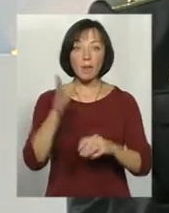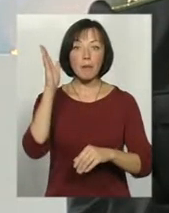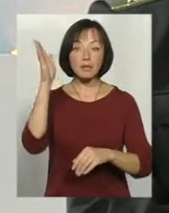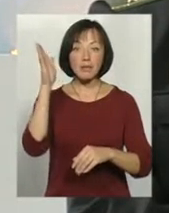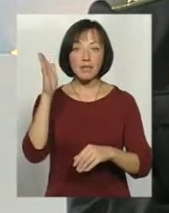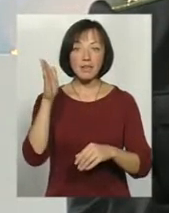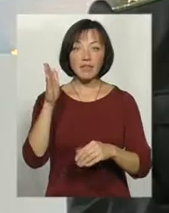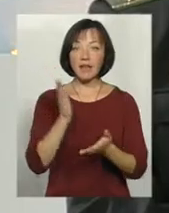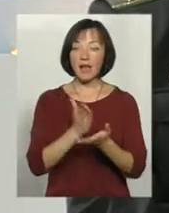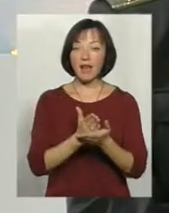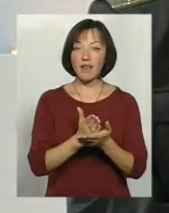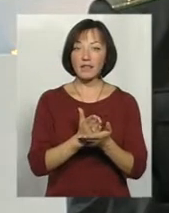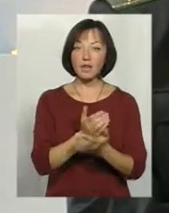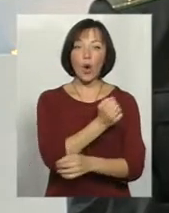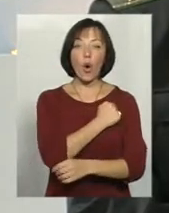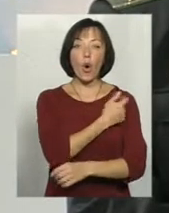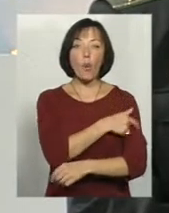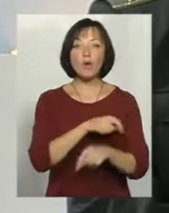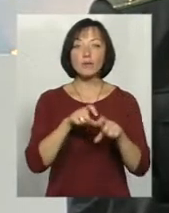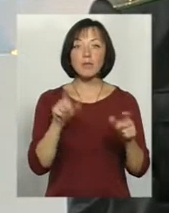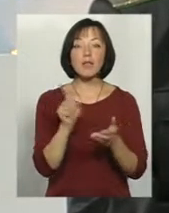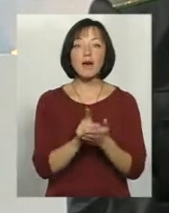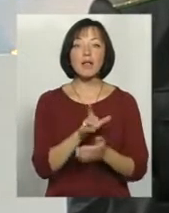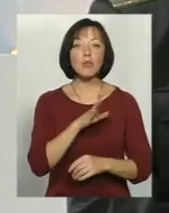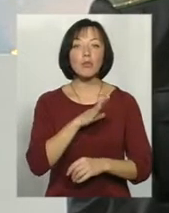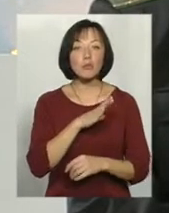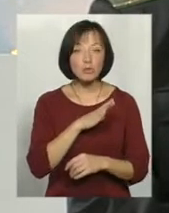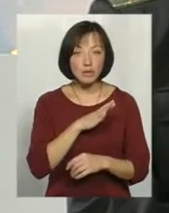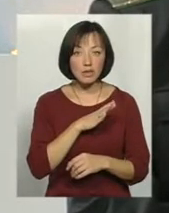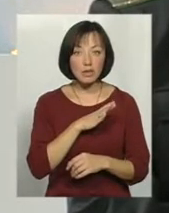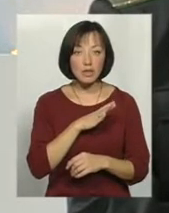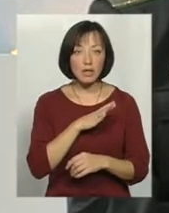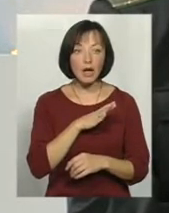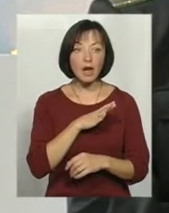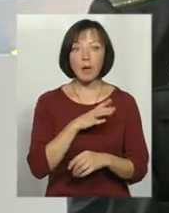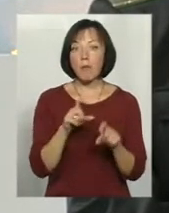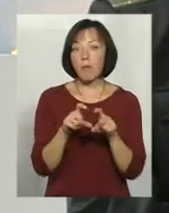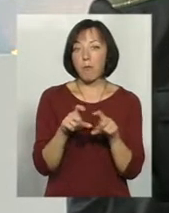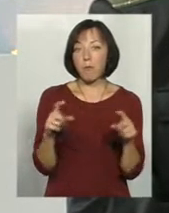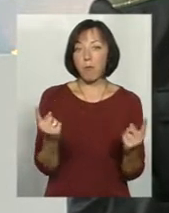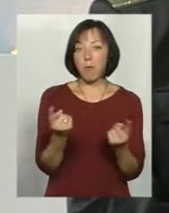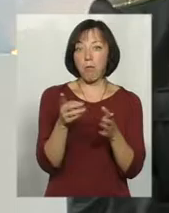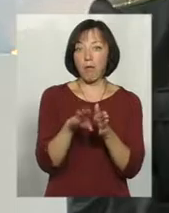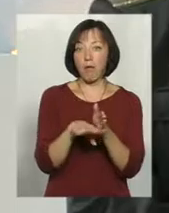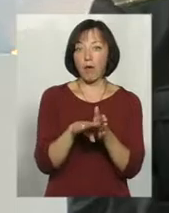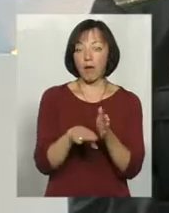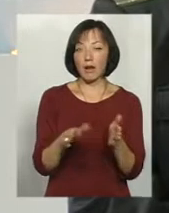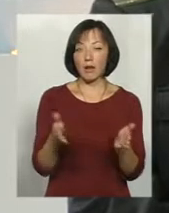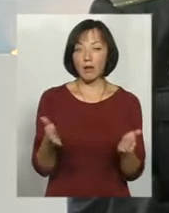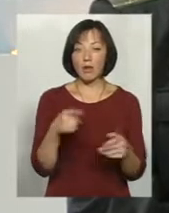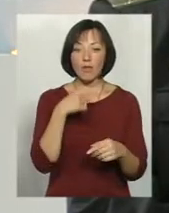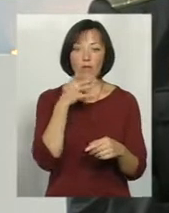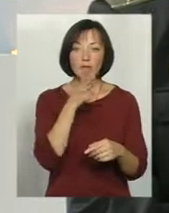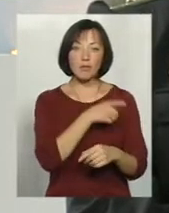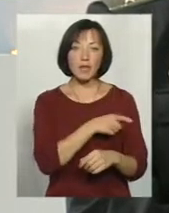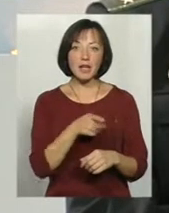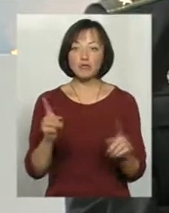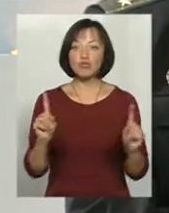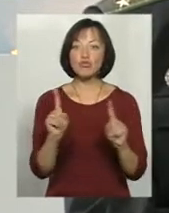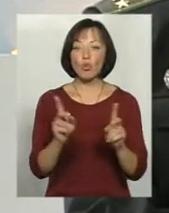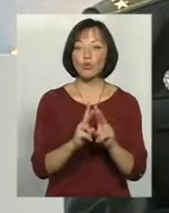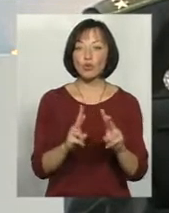не то, що наявність госпіталя, тут мала бути поліклініка. Тому говорити про те, що в ці періоди